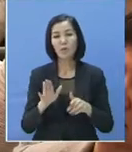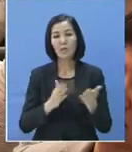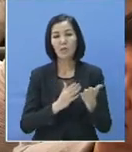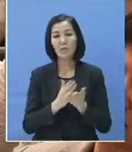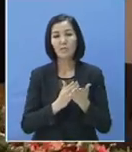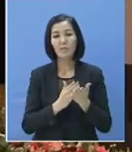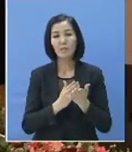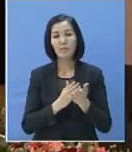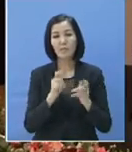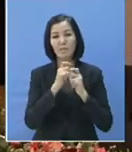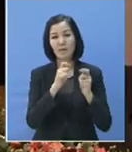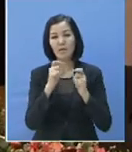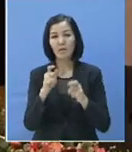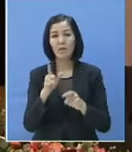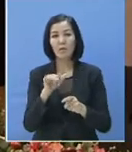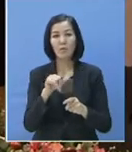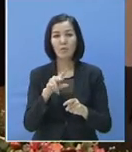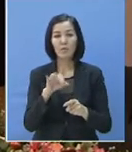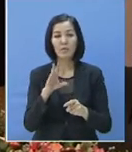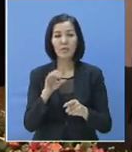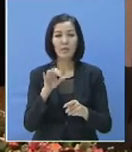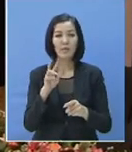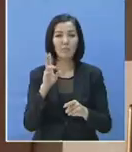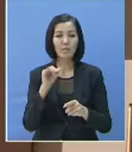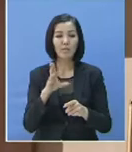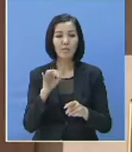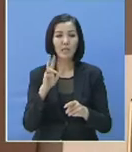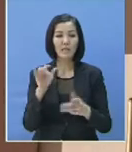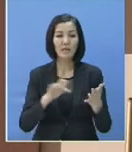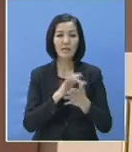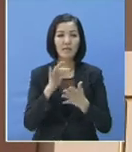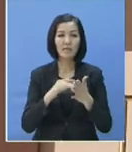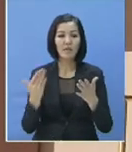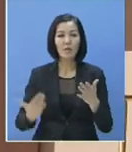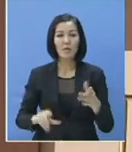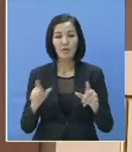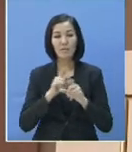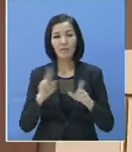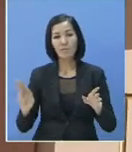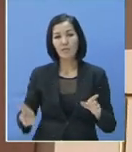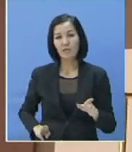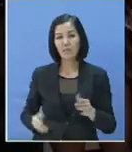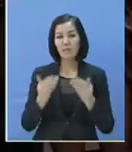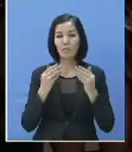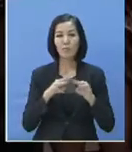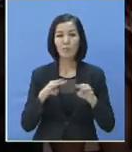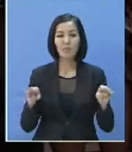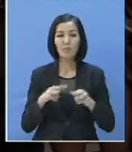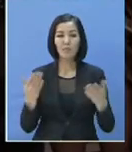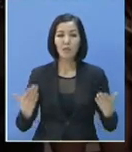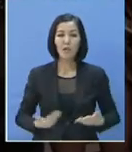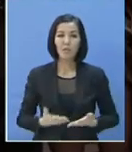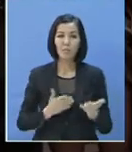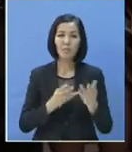марапатталды. Солардың бірі Гүлсара Егінбаева. Еңбекші Қазақ ауданы Есік ауылындағы әлеуметтік мекеме директоры бүгін министрліктің әлеуметтік